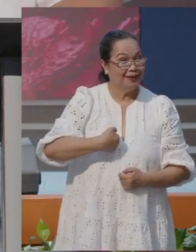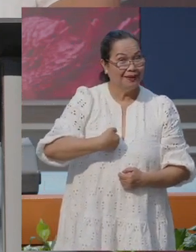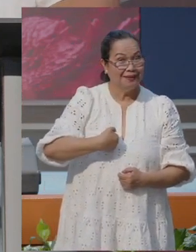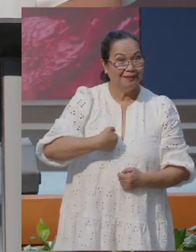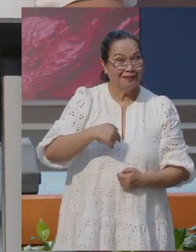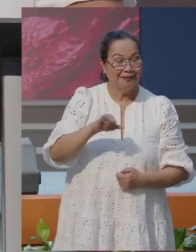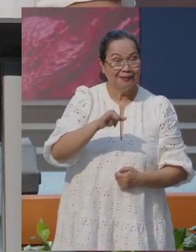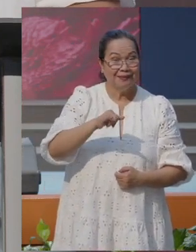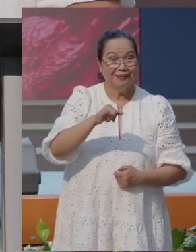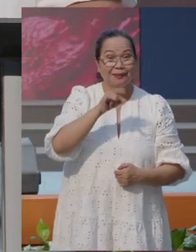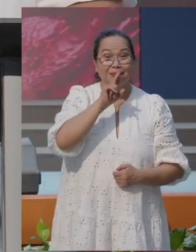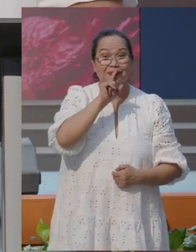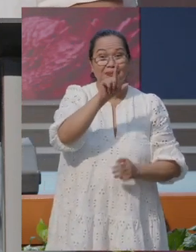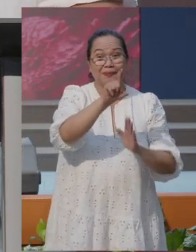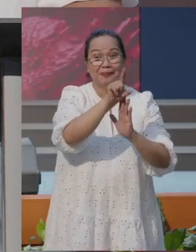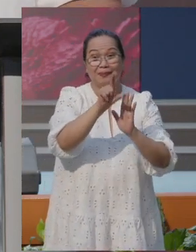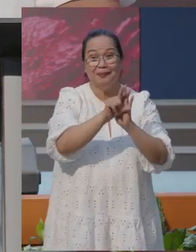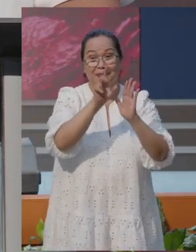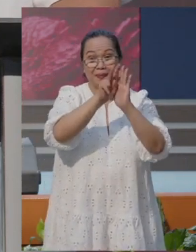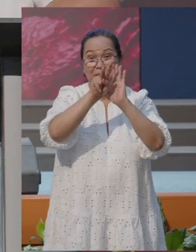and the prophets.